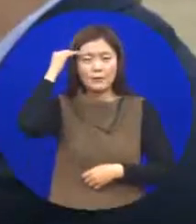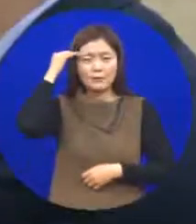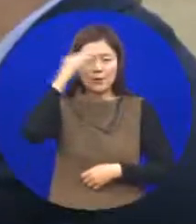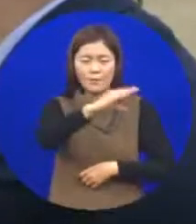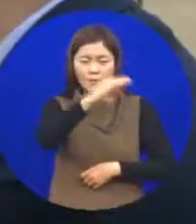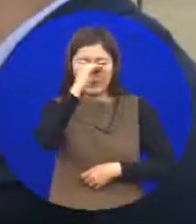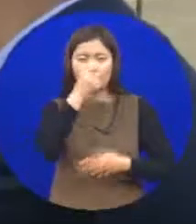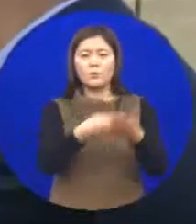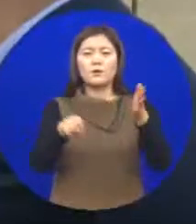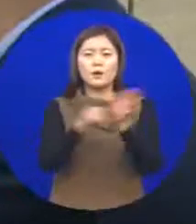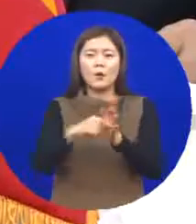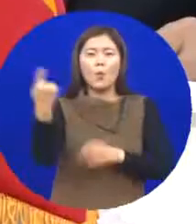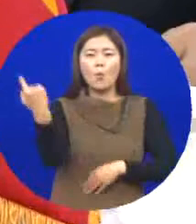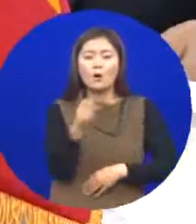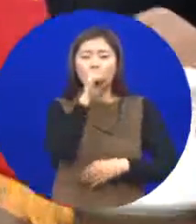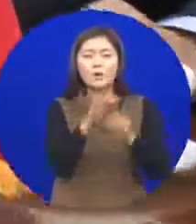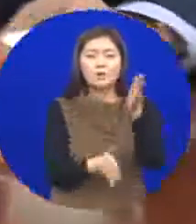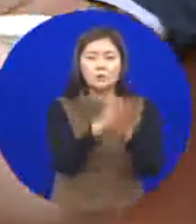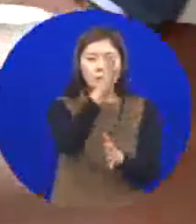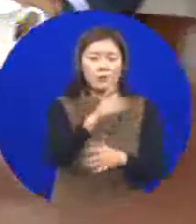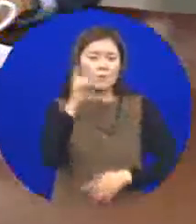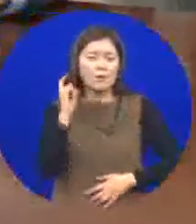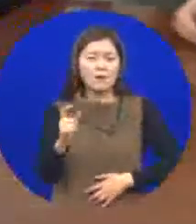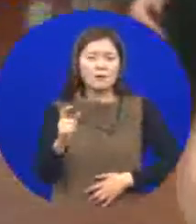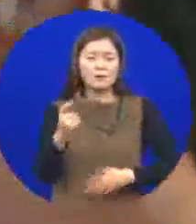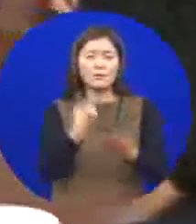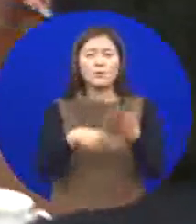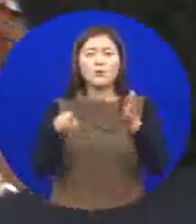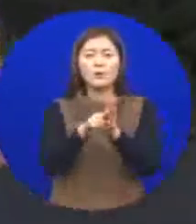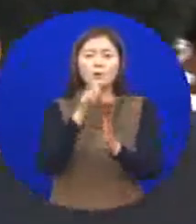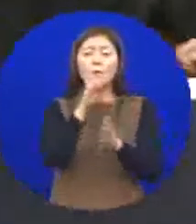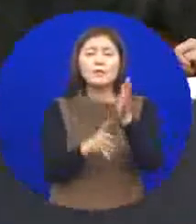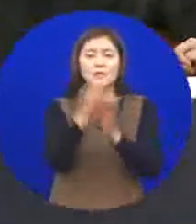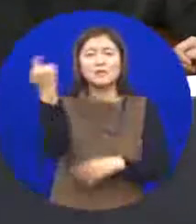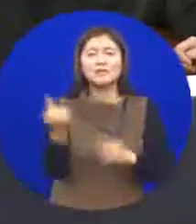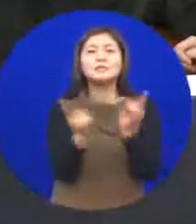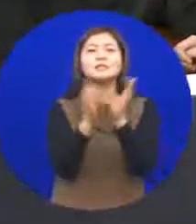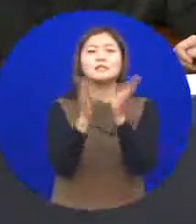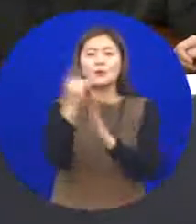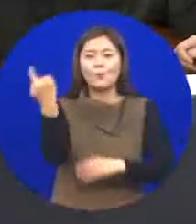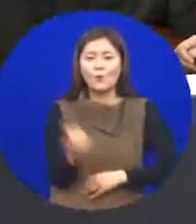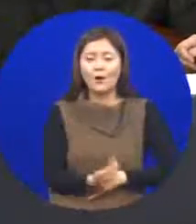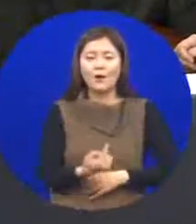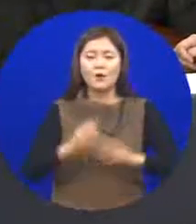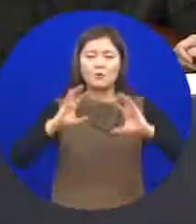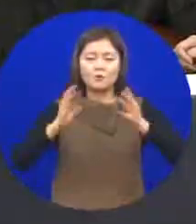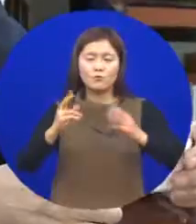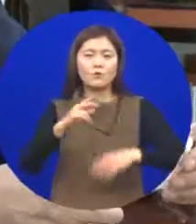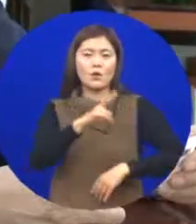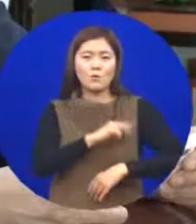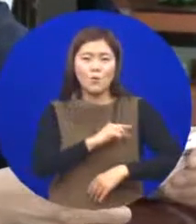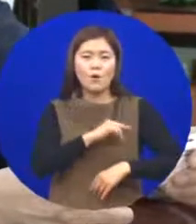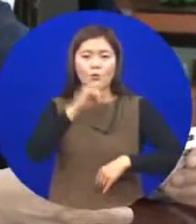법안을 벤치마킹하기 위해 방한 중인 이들은 우리 시와도 교역을 강화하기 위해 이날 용인시를 찾았습니다. 베트남